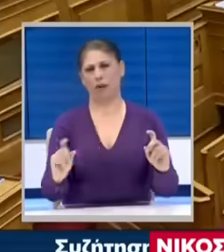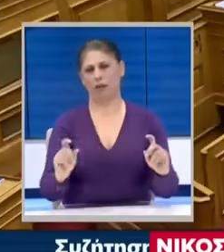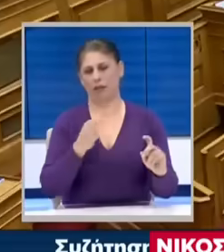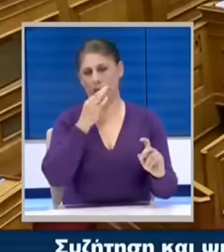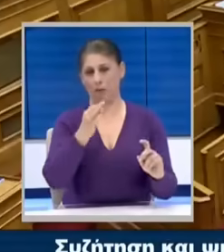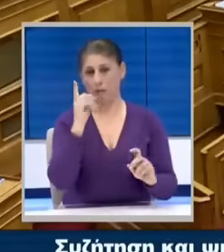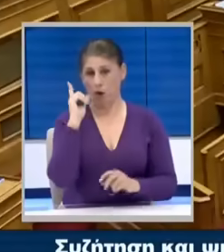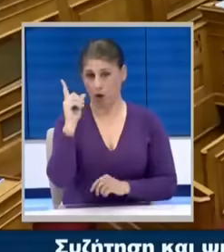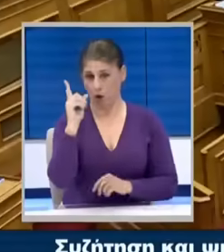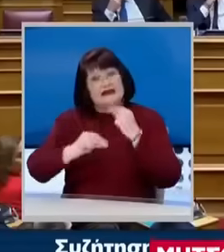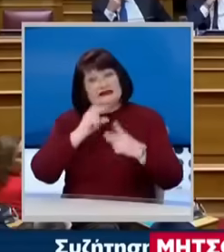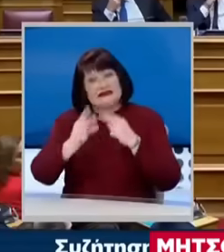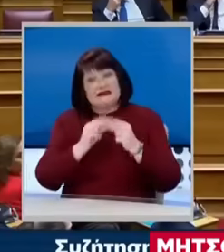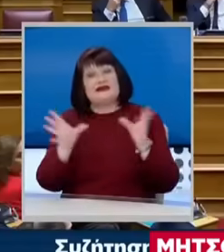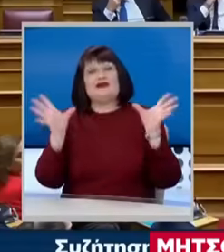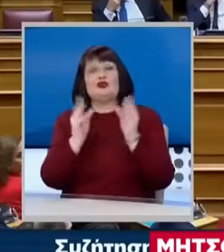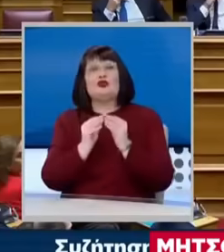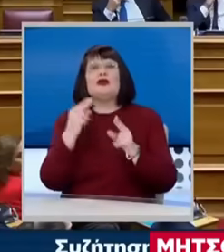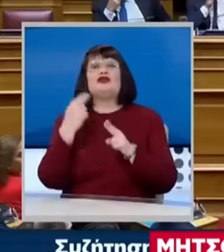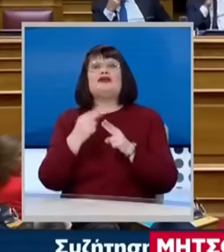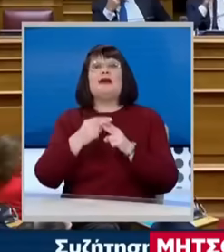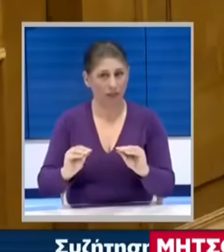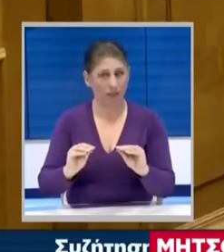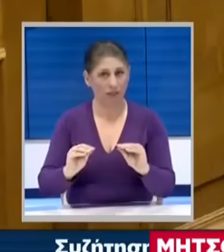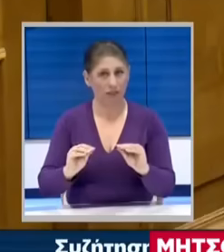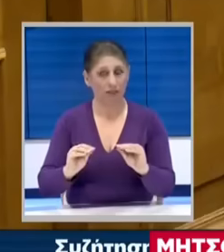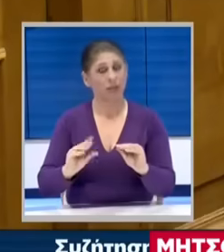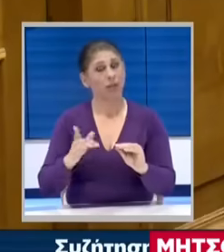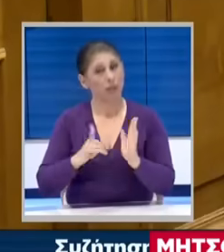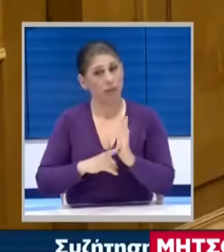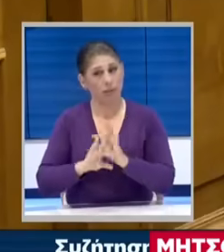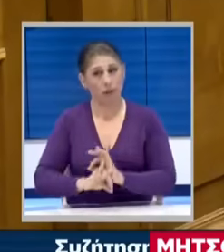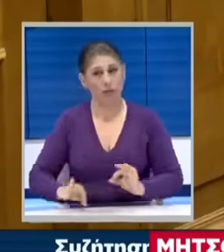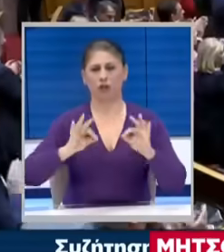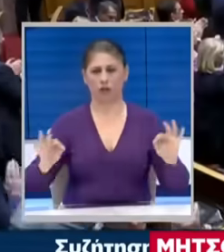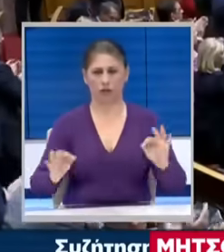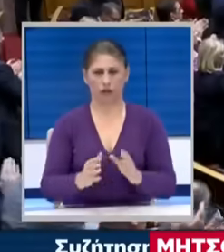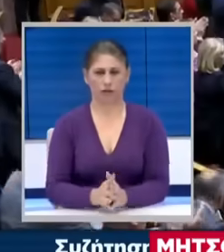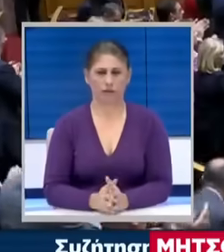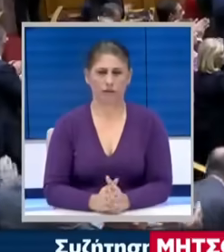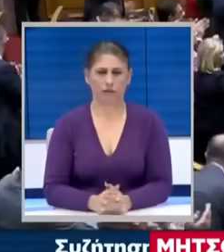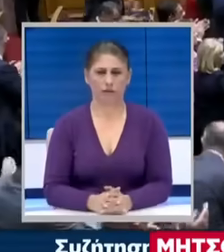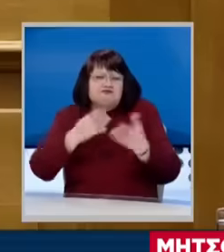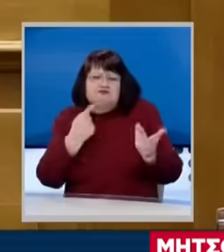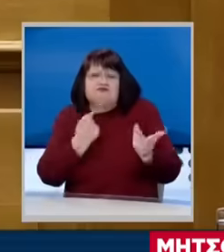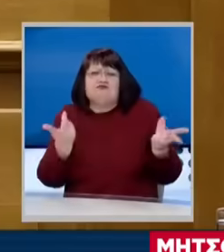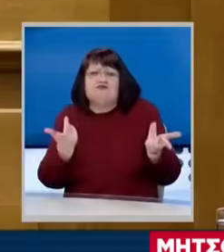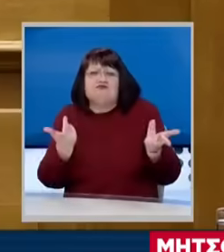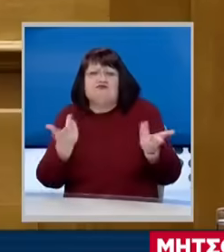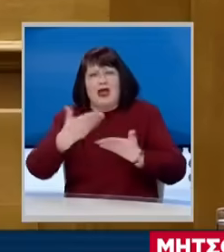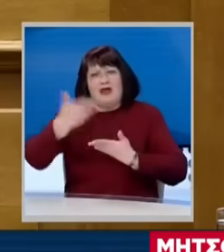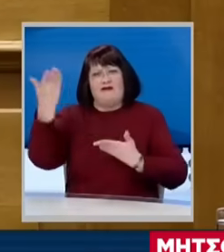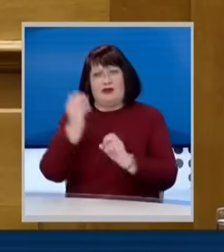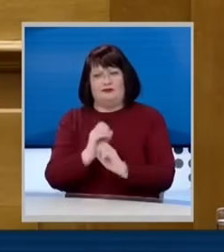Σφοδρό ήταν τον Μπράντεφερ Κυριάκου Μητσοτάκη και Νίκου Ανδρουλάκη για το ποιος έχει στενές σχέσεις με συμφέροντα και για το κράτος δικαίου. Το